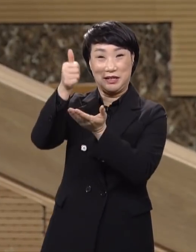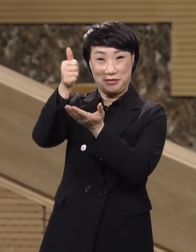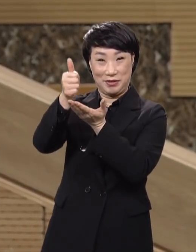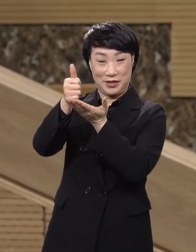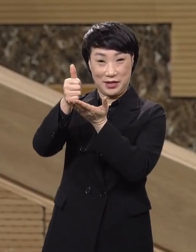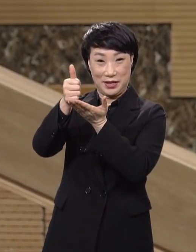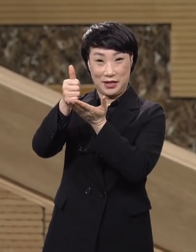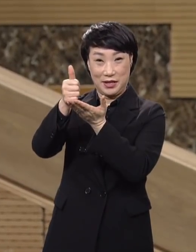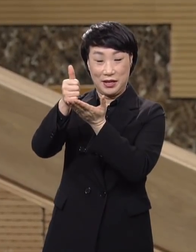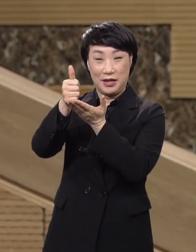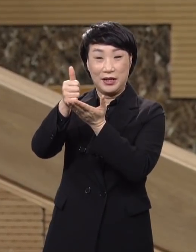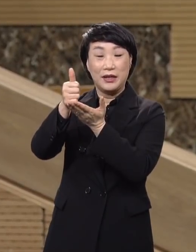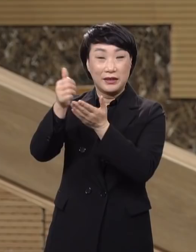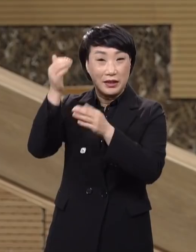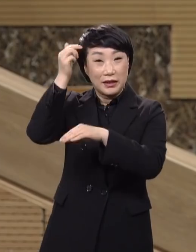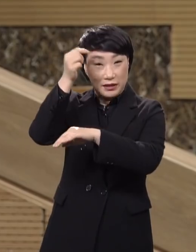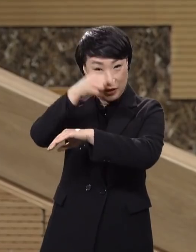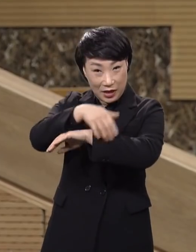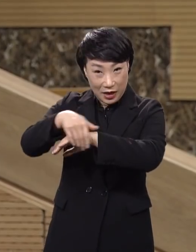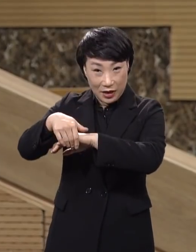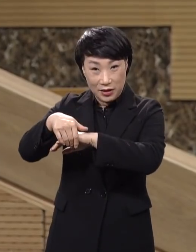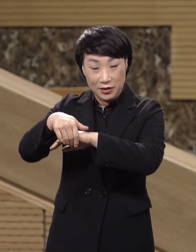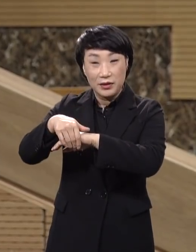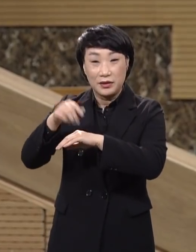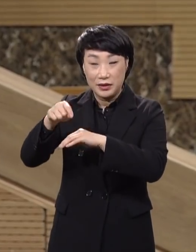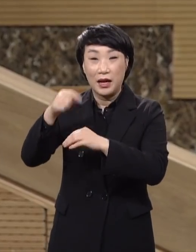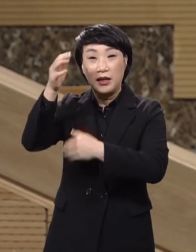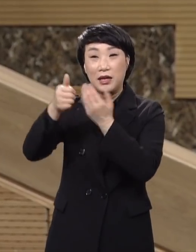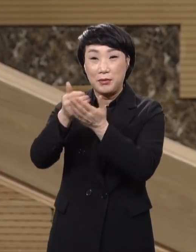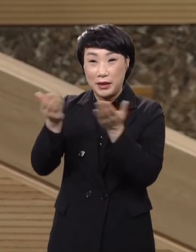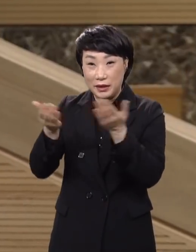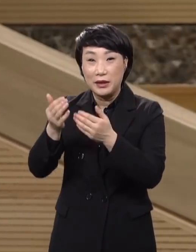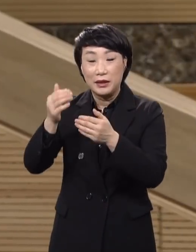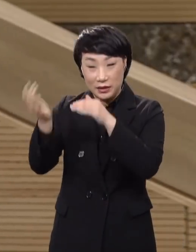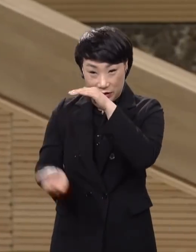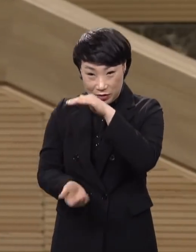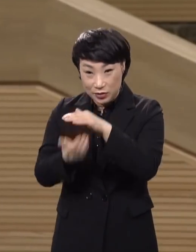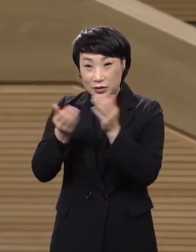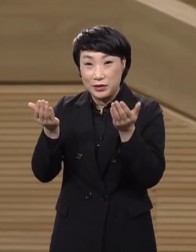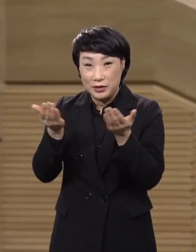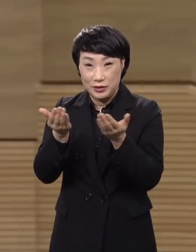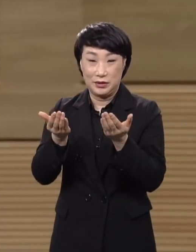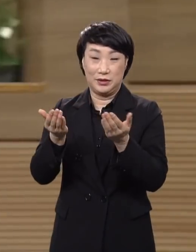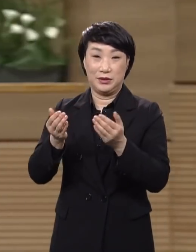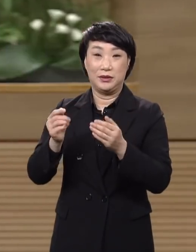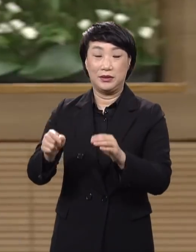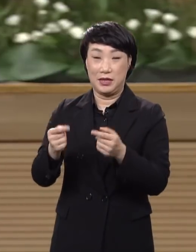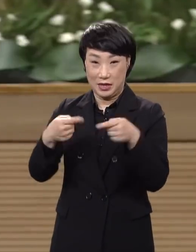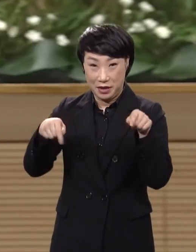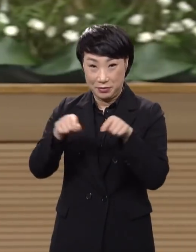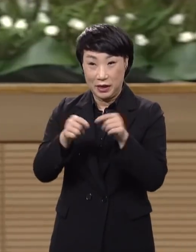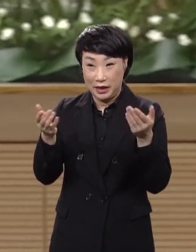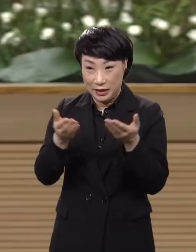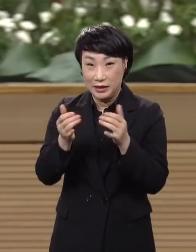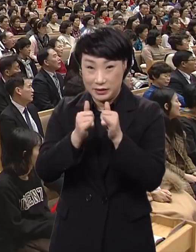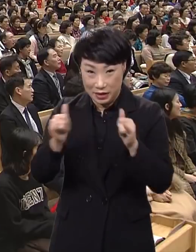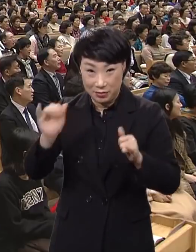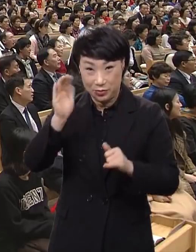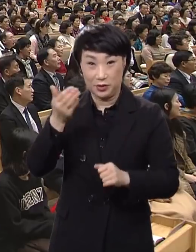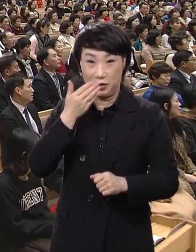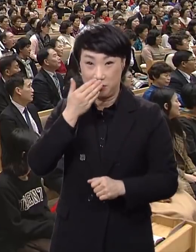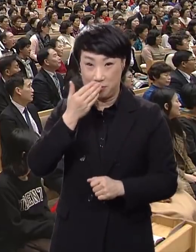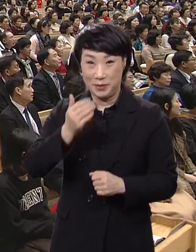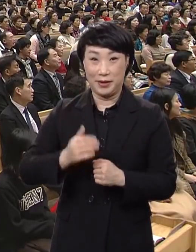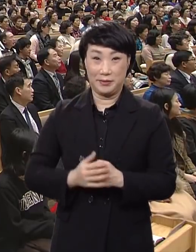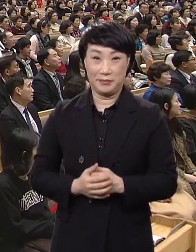하나님과 섭리적 차원에서 경륜을 이루어가는 일에 동역자가 되는